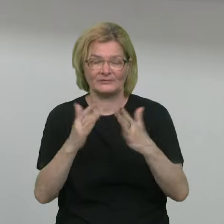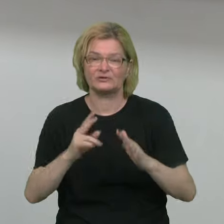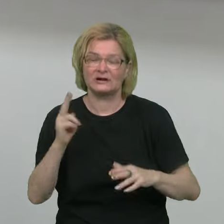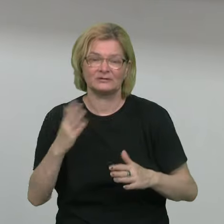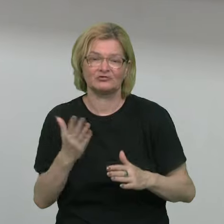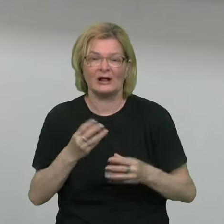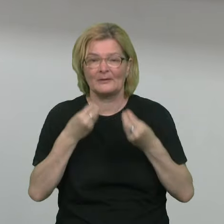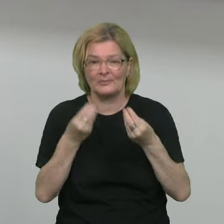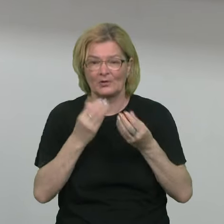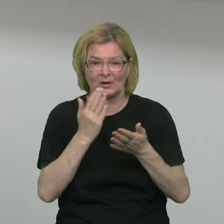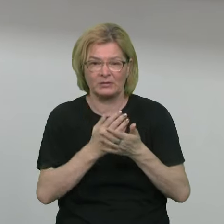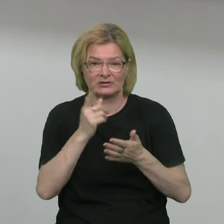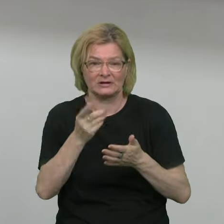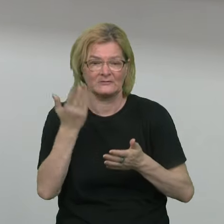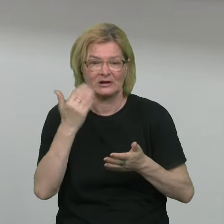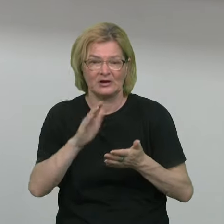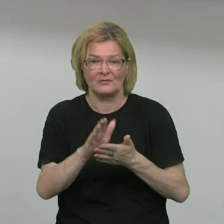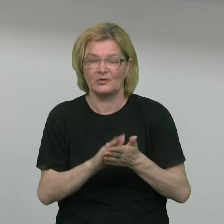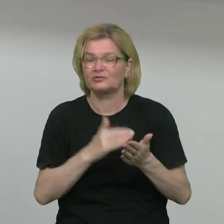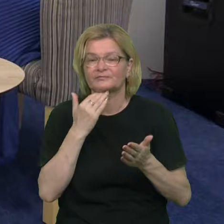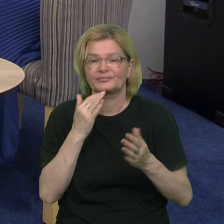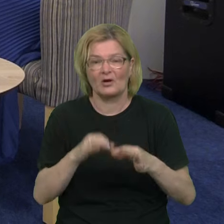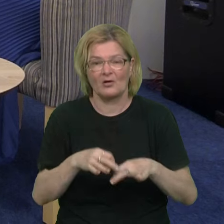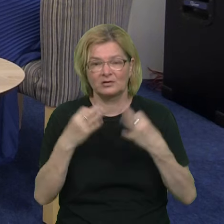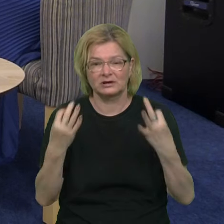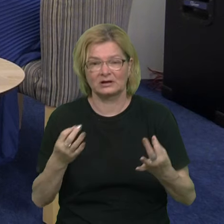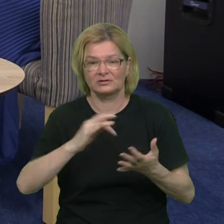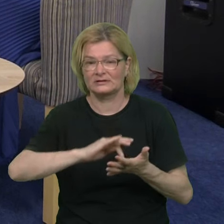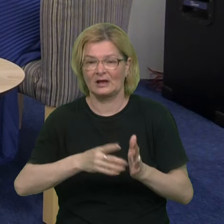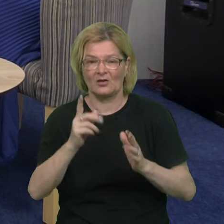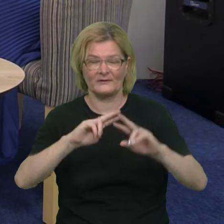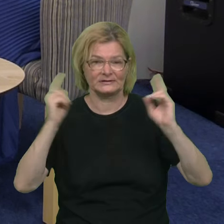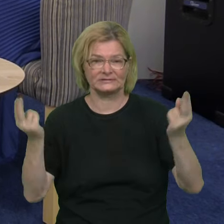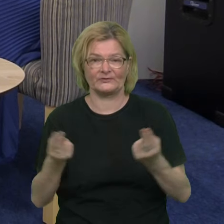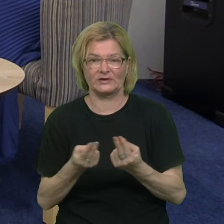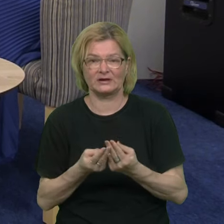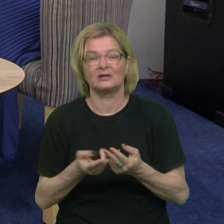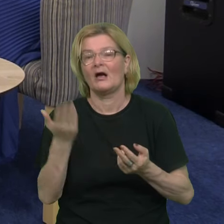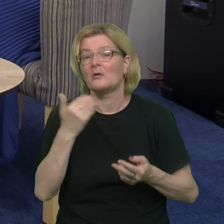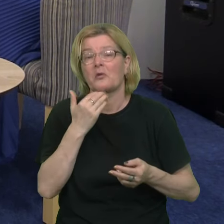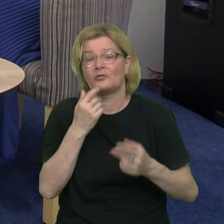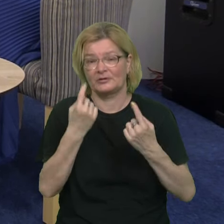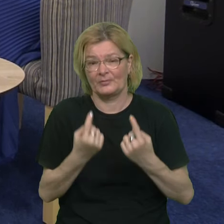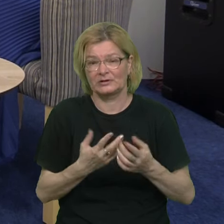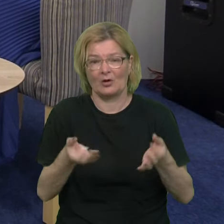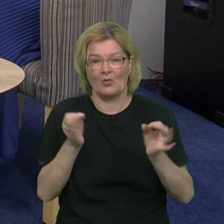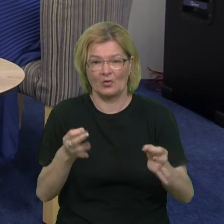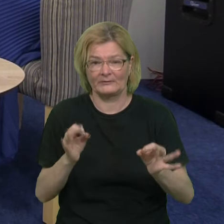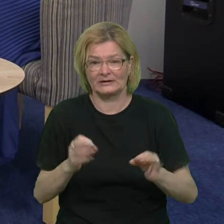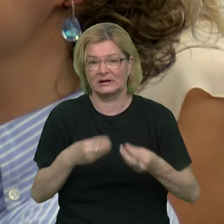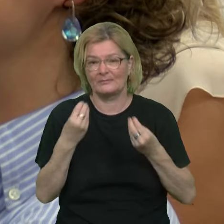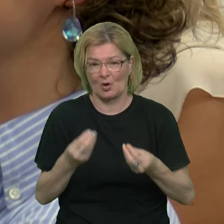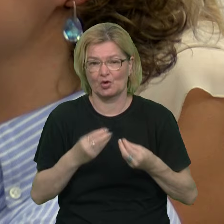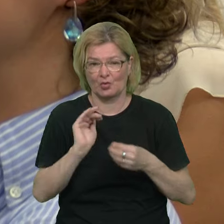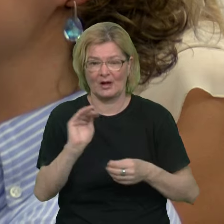na tvojoj Facebook stranici, možda neka poruka baš za njih prije nego počnu uopće otkrivati cijeli ovaj svijet, ako uopće postoji